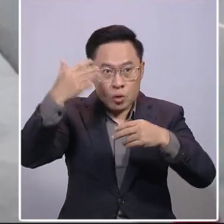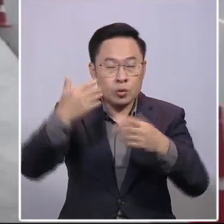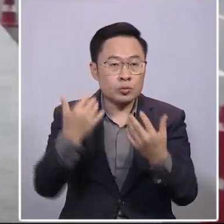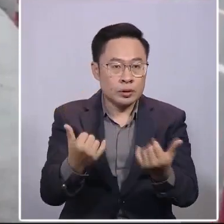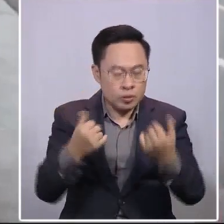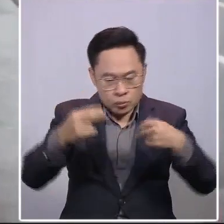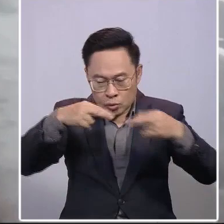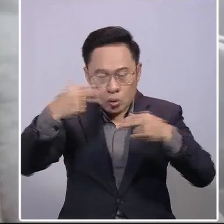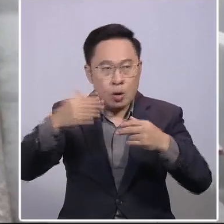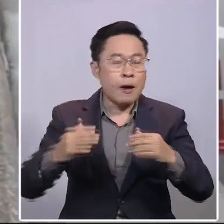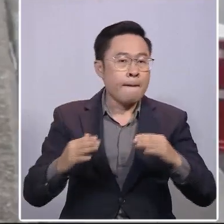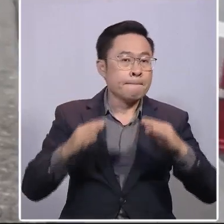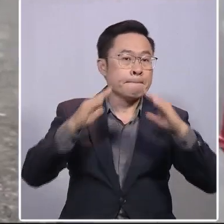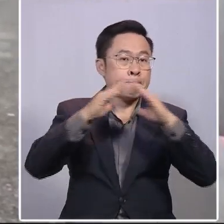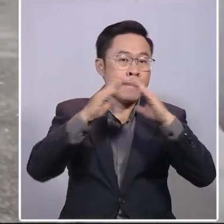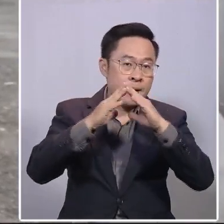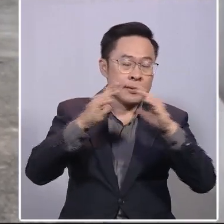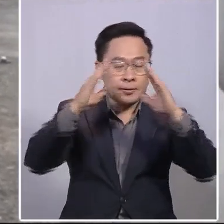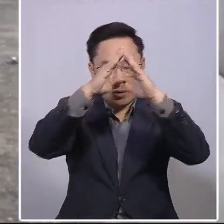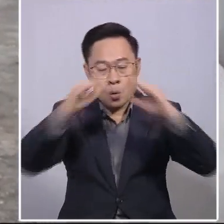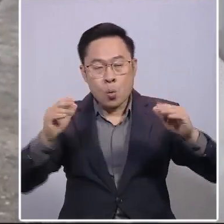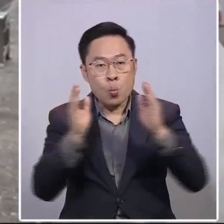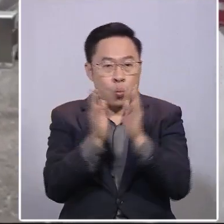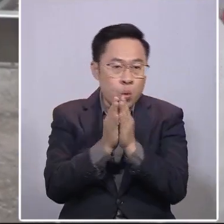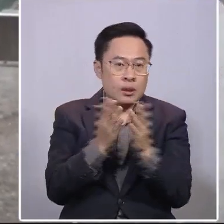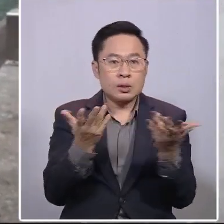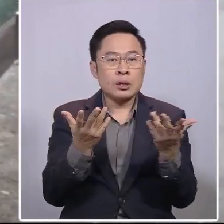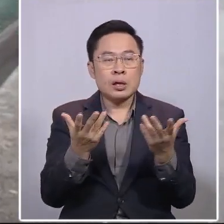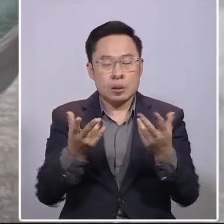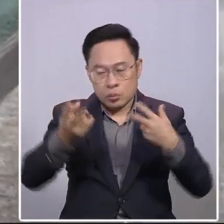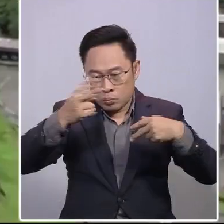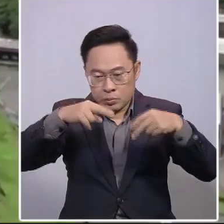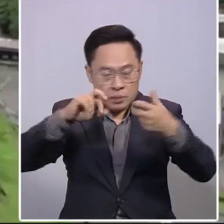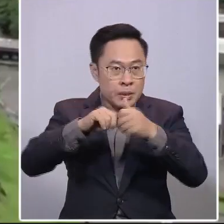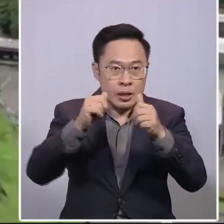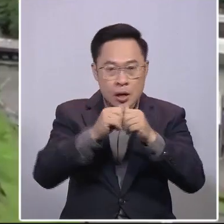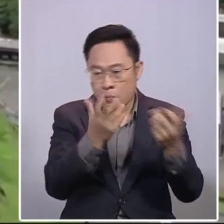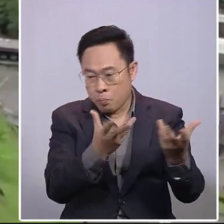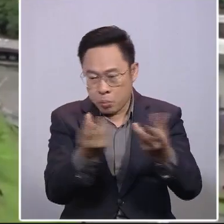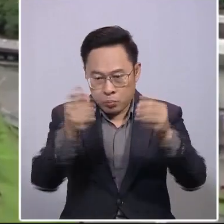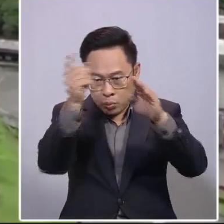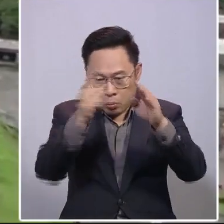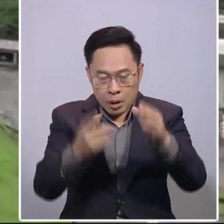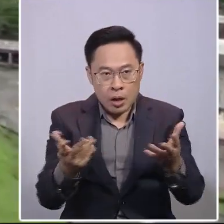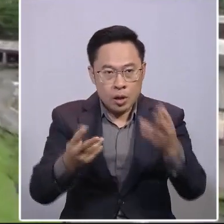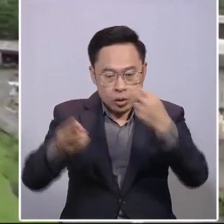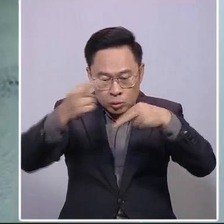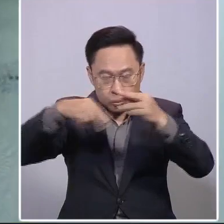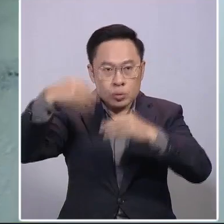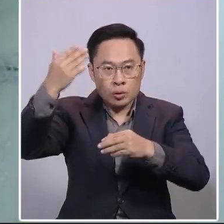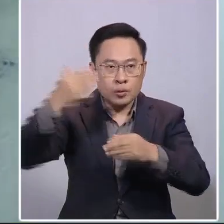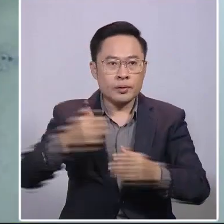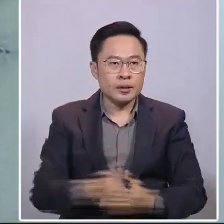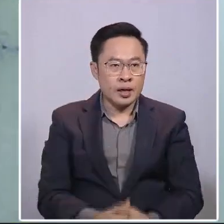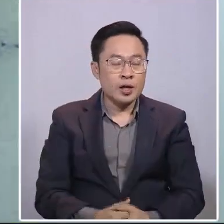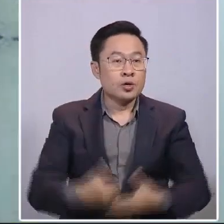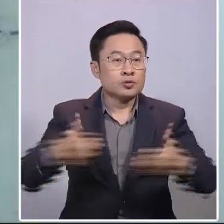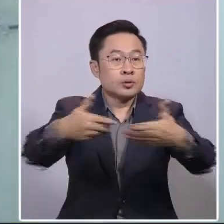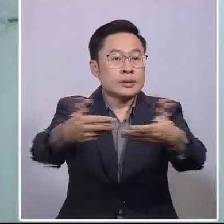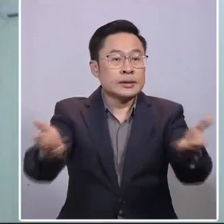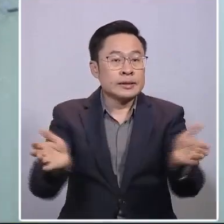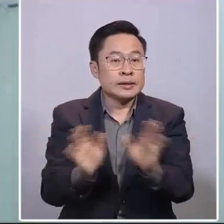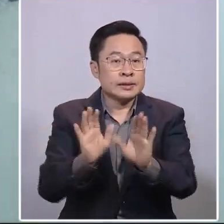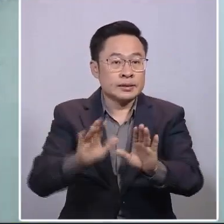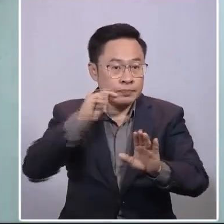แบบนี้ปกติแล้วมันก็อาจจะมีร่องรอยบางอย่างเดี๋ยวต้องรอความชัดเจนรอรายงานเข้ามาด้วยนะคะ นี่ที่เห็นอยู่หน้าจอก็คือเ